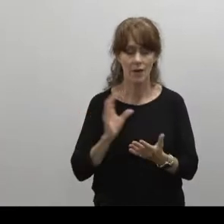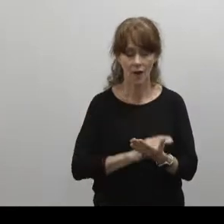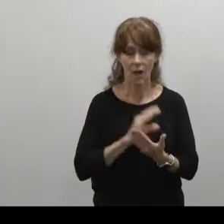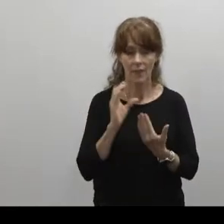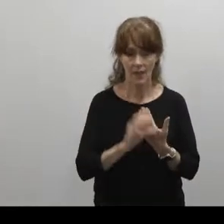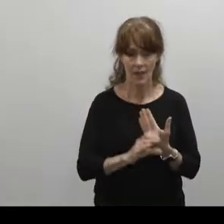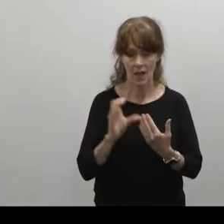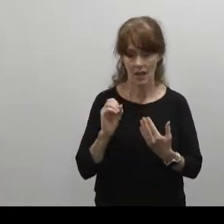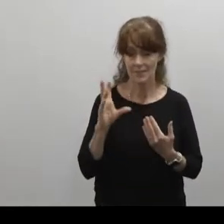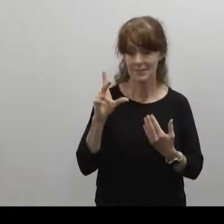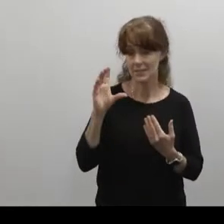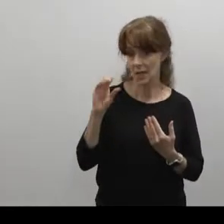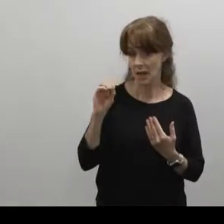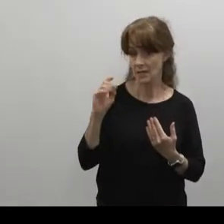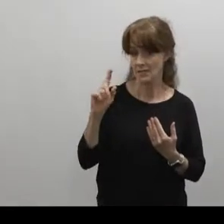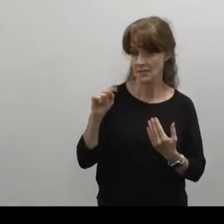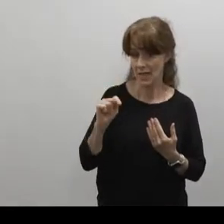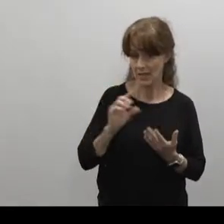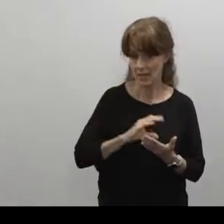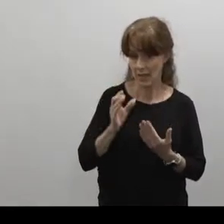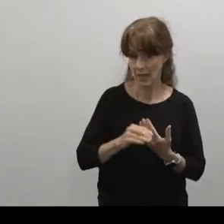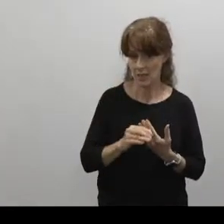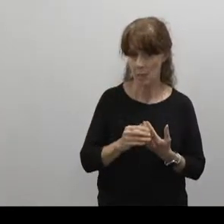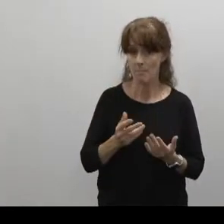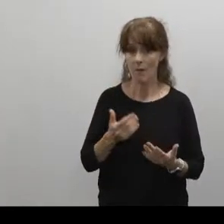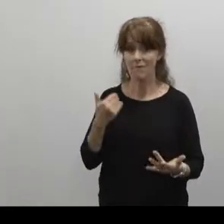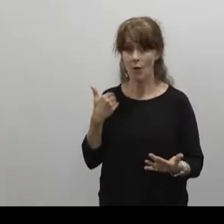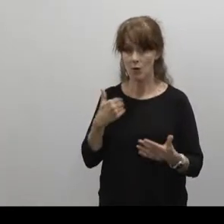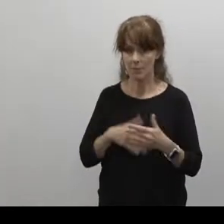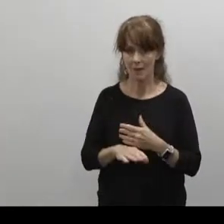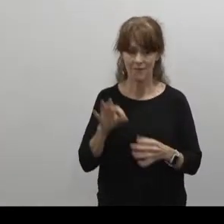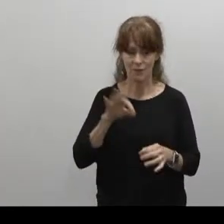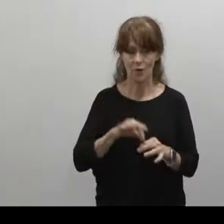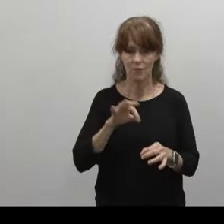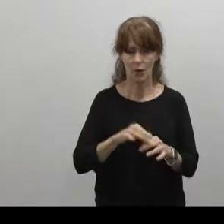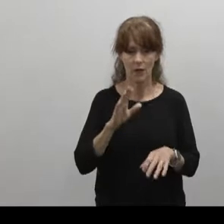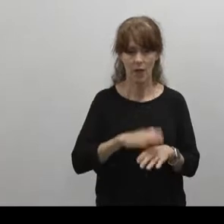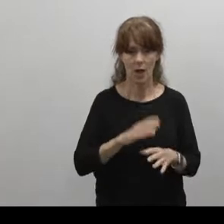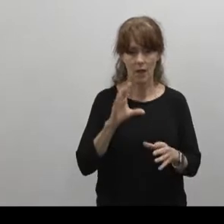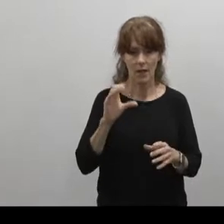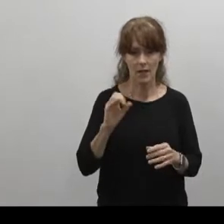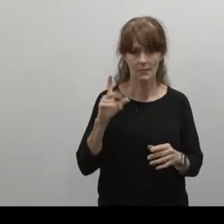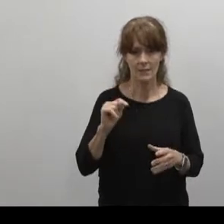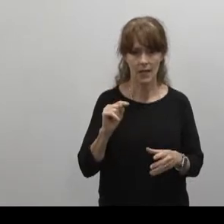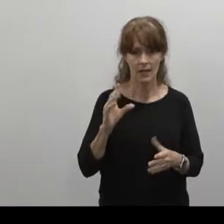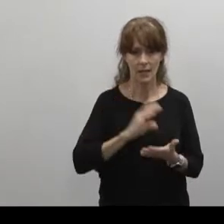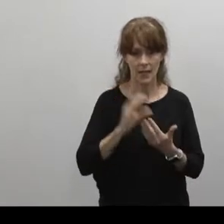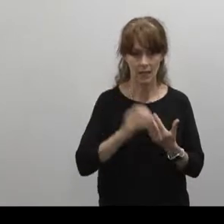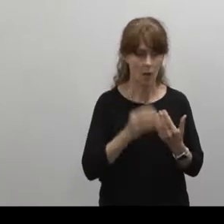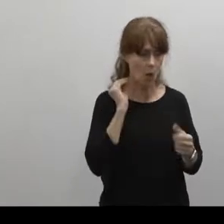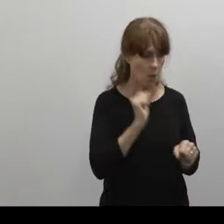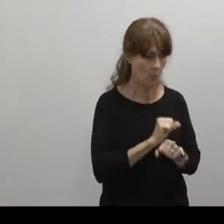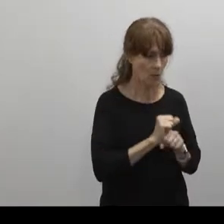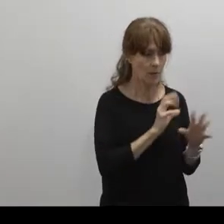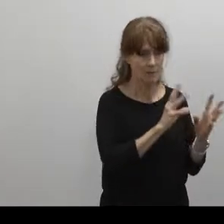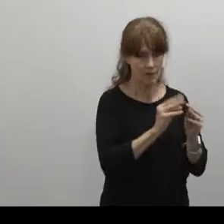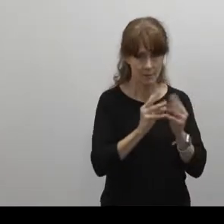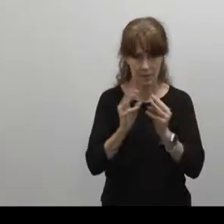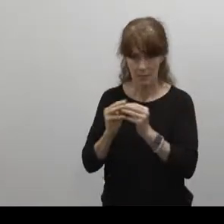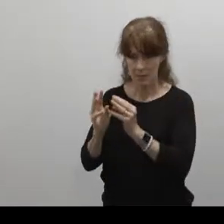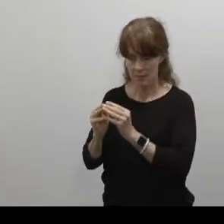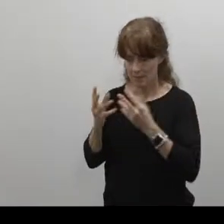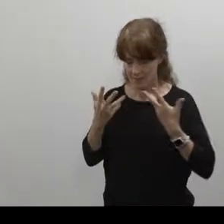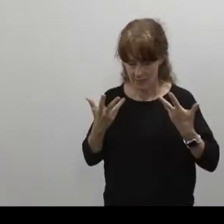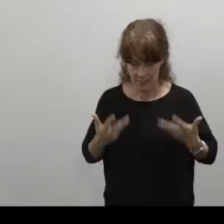dương riệp chấm consent calendar nâng hỏi môn nâng nghe chỗ nông bộ rùm nâng cứ dương